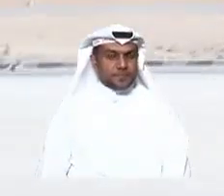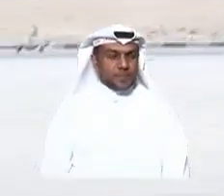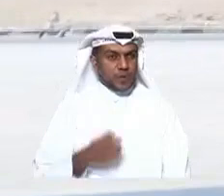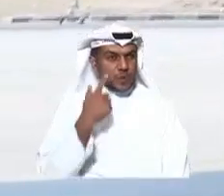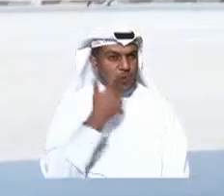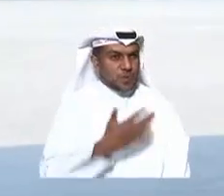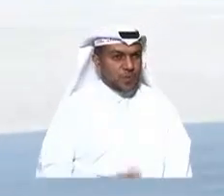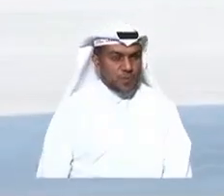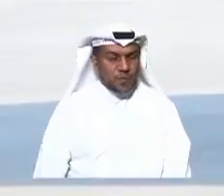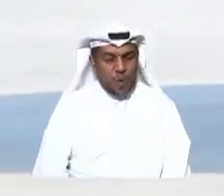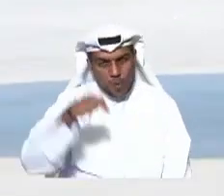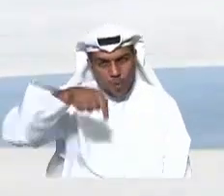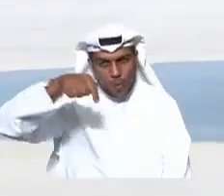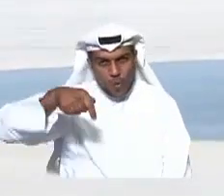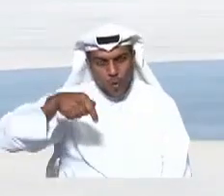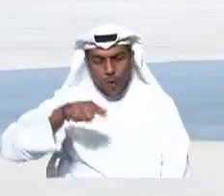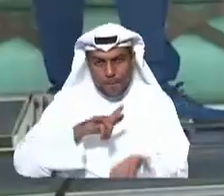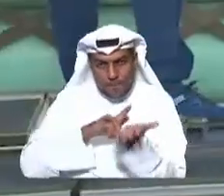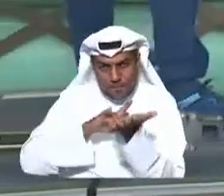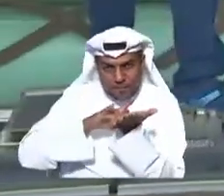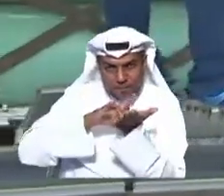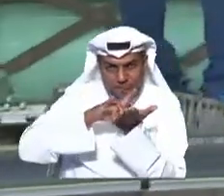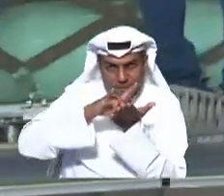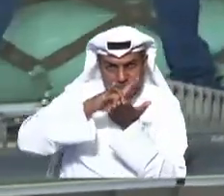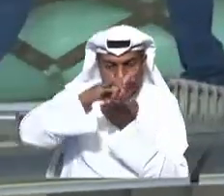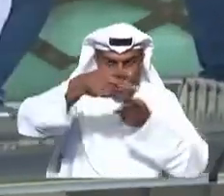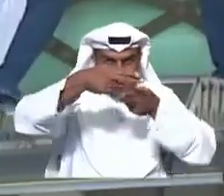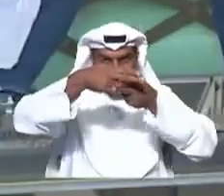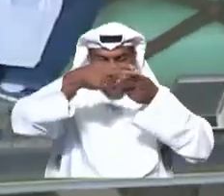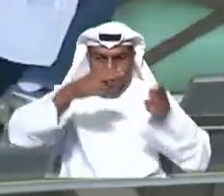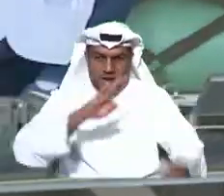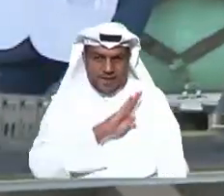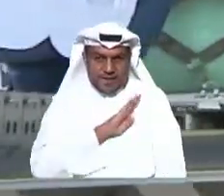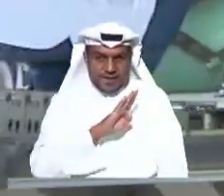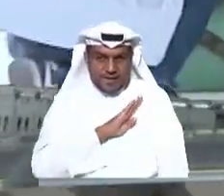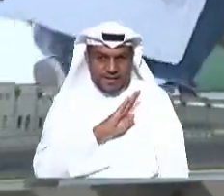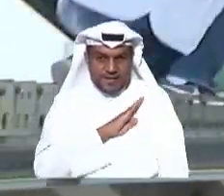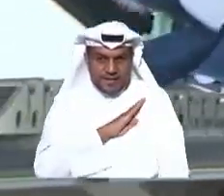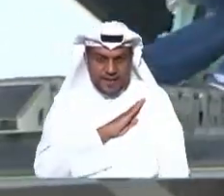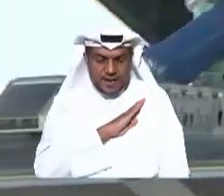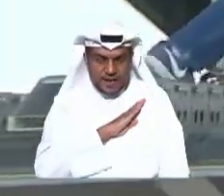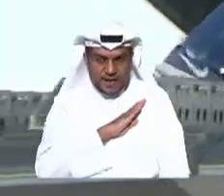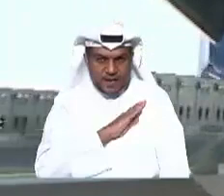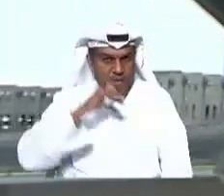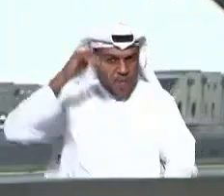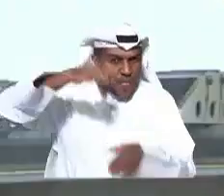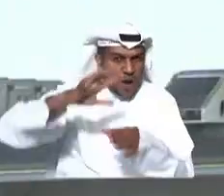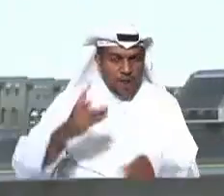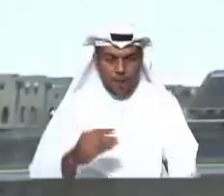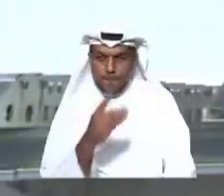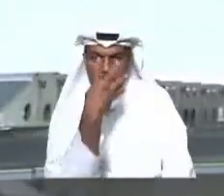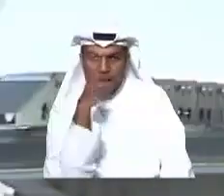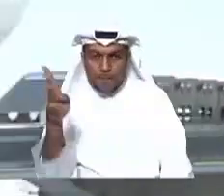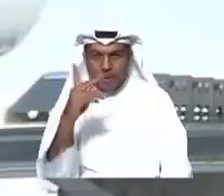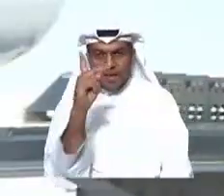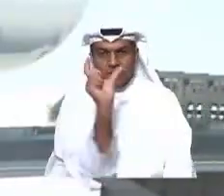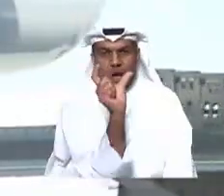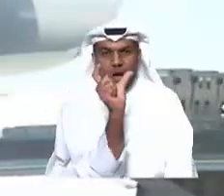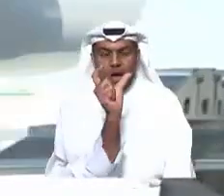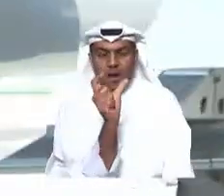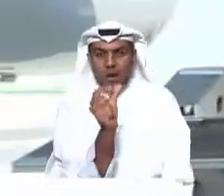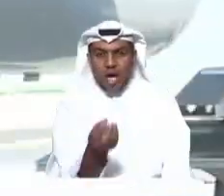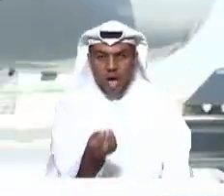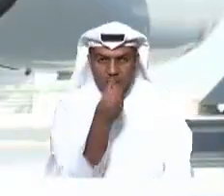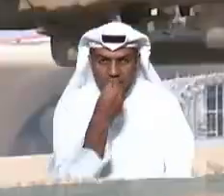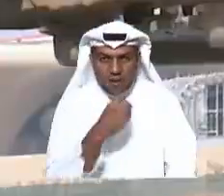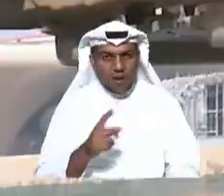أقلعت اليوم طائرة عسكرية تابعة للقوة الجوية الكويتية من قاعدة عبدالله المبارك الجوية محملة بأربعين طن من